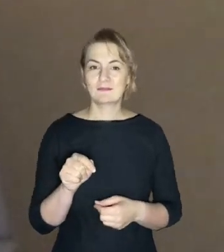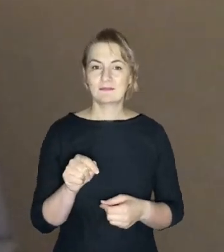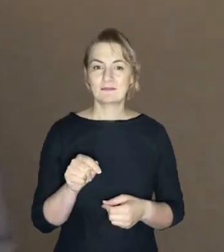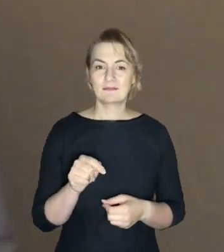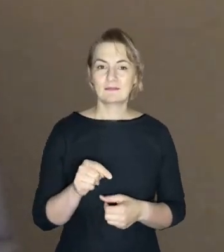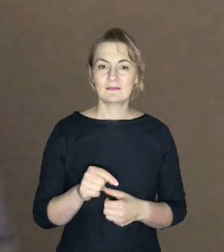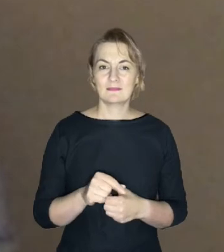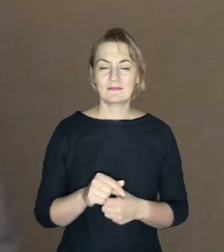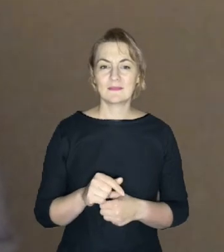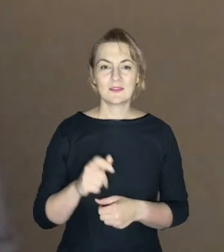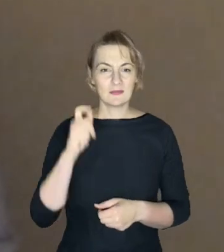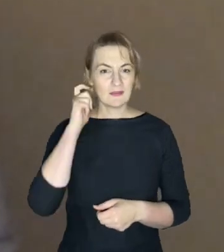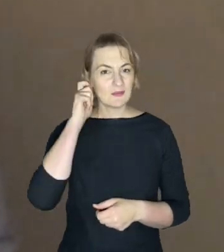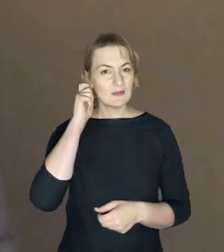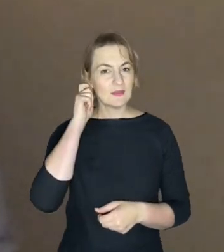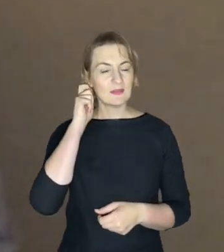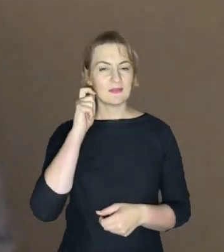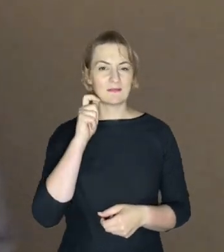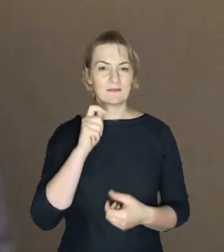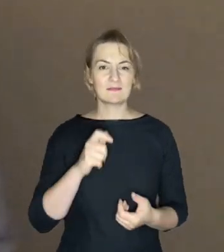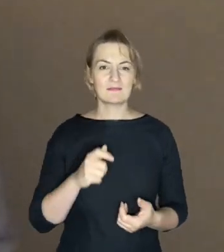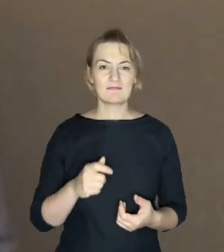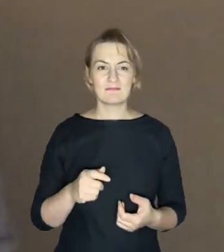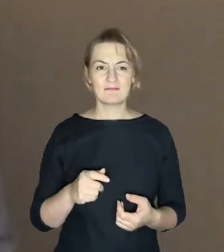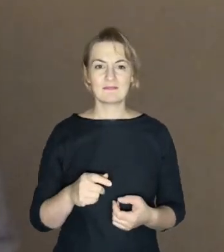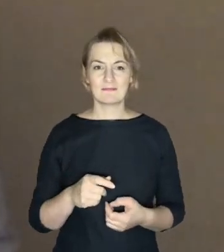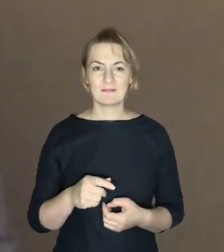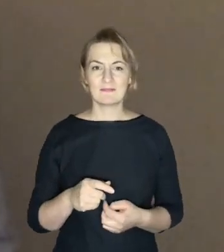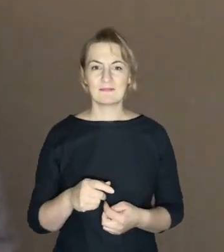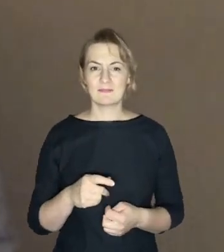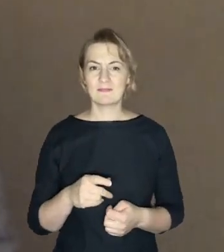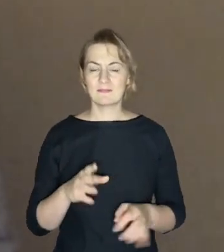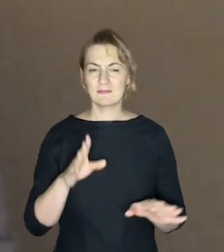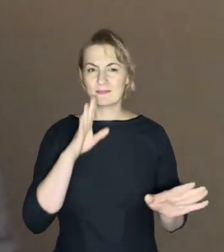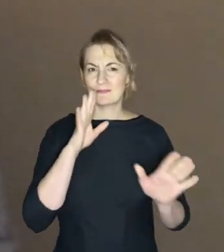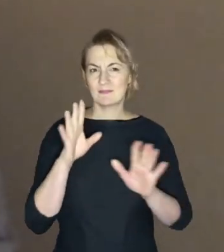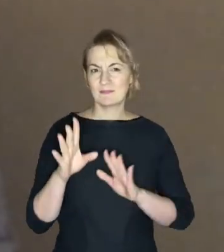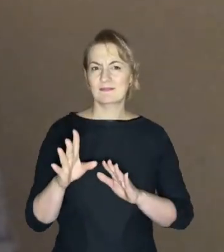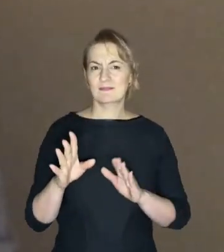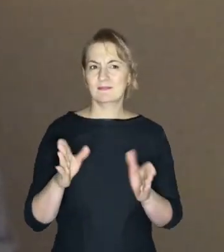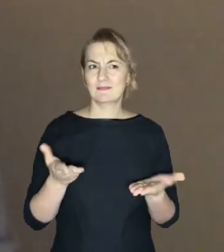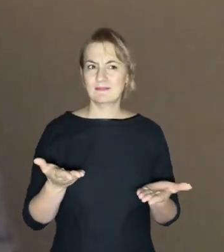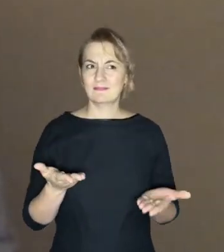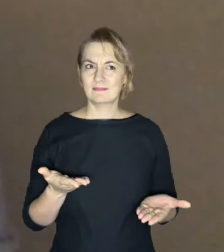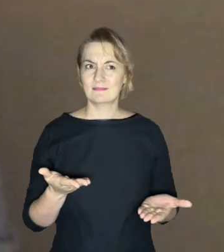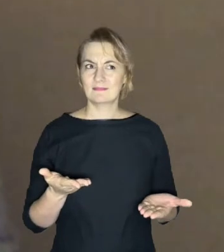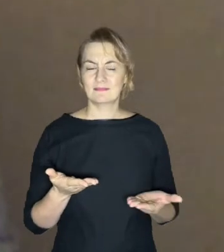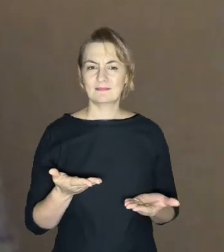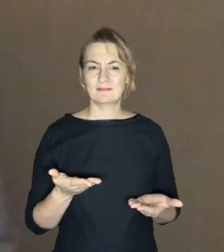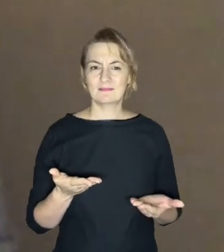przypuszczać, że one byłyby źródłem takiego no,